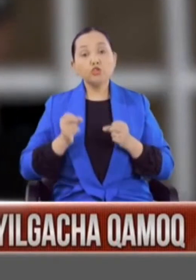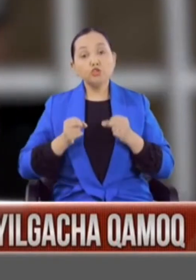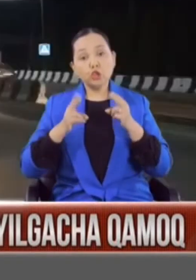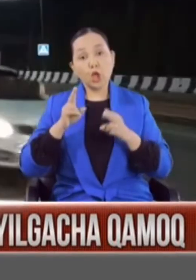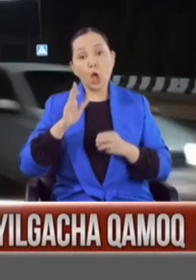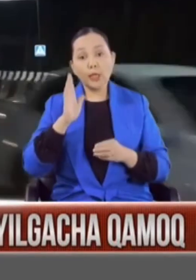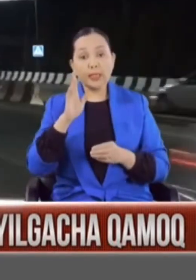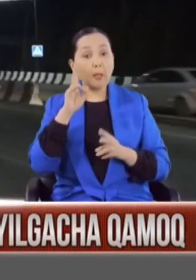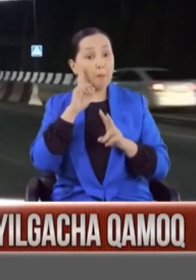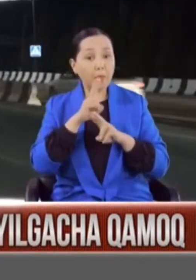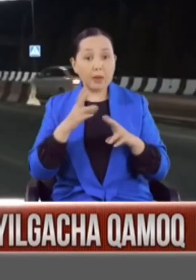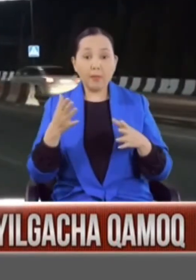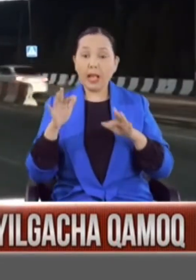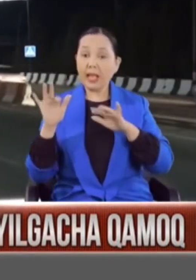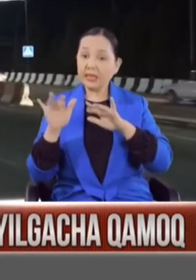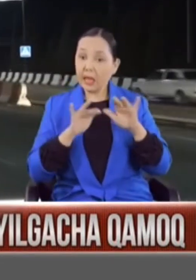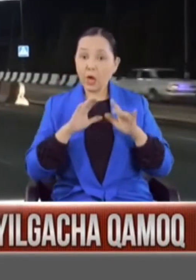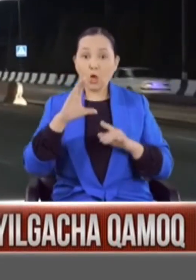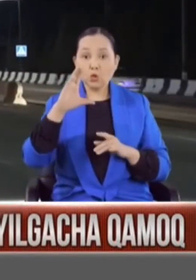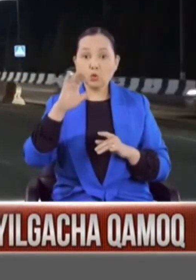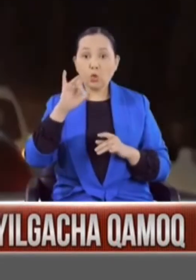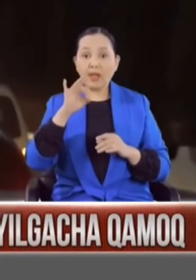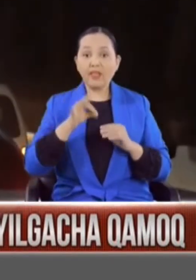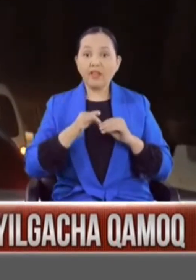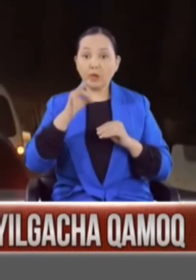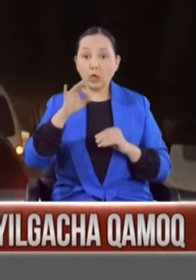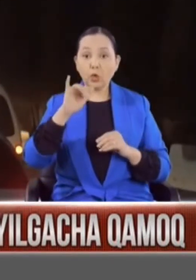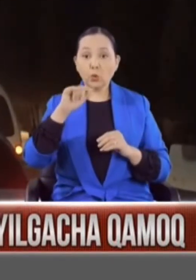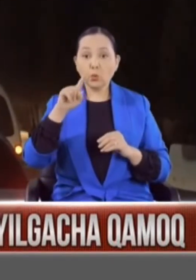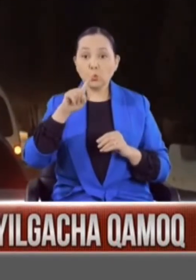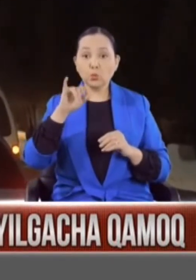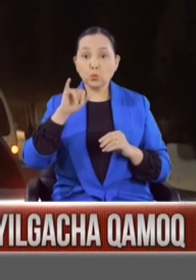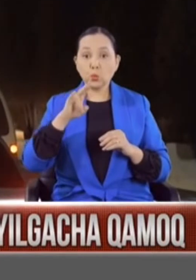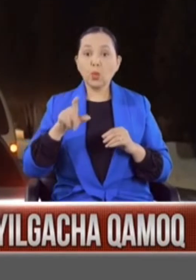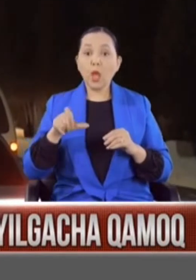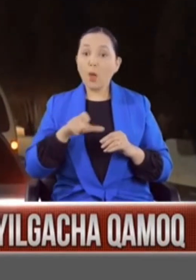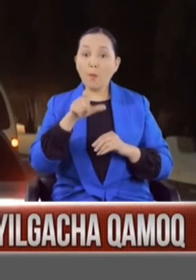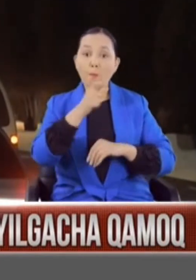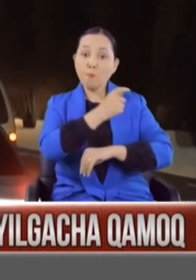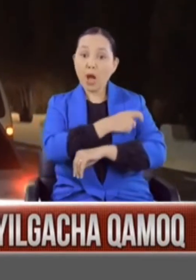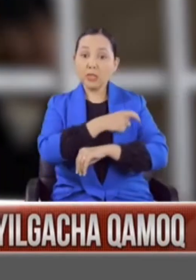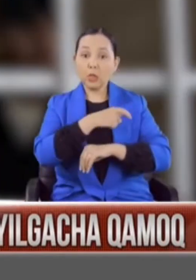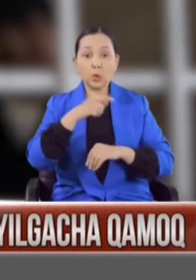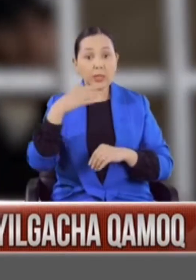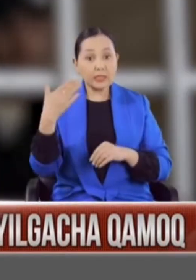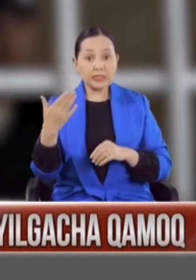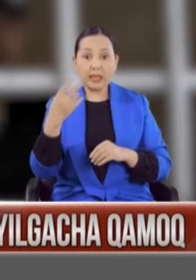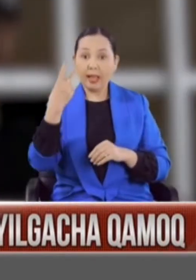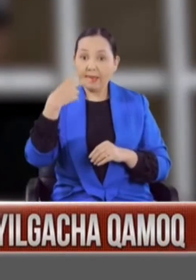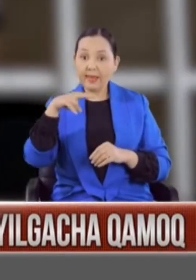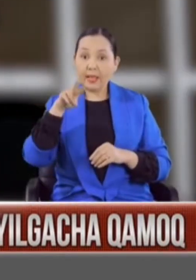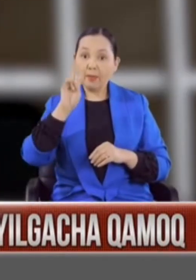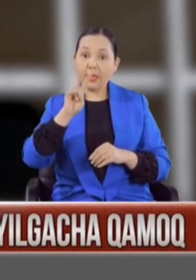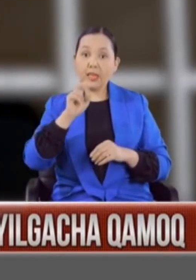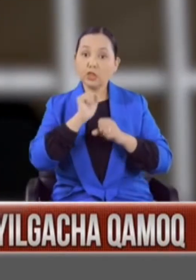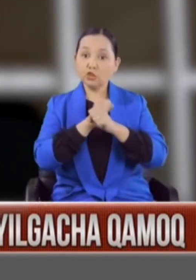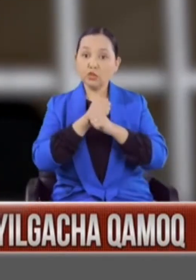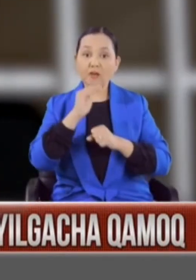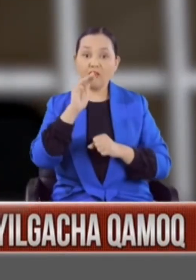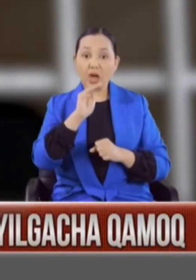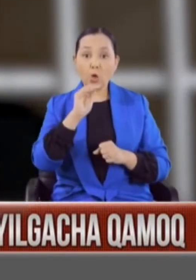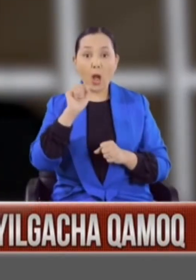jinoyatligini bilmagan. Tezkor tadbir davomida Surxondaryo viloyati Uzun tumanida yo'l patrul xizmati inspektorlari tomonidan 26 yoshli jizzaxlik